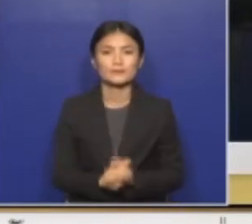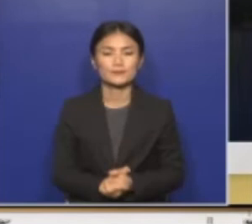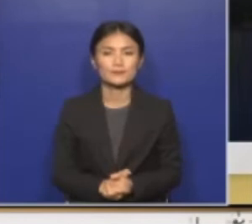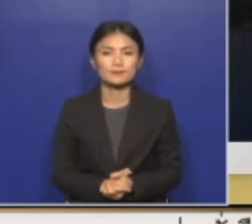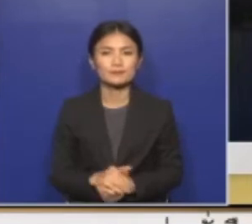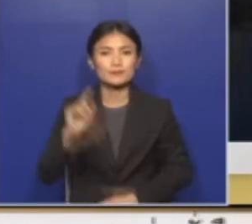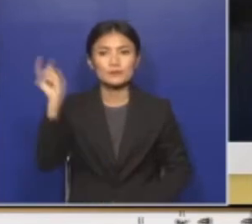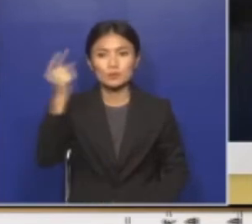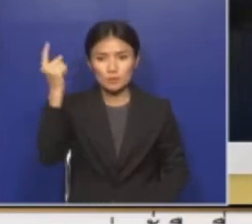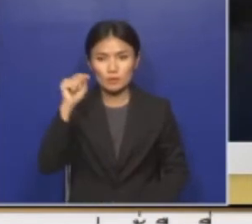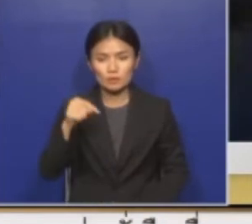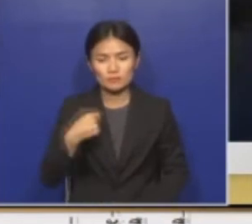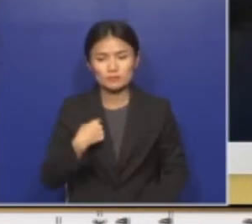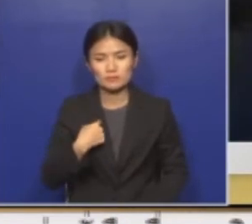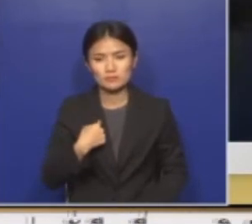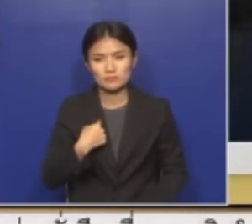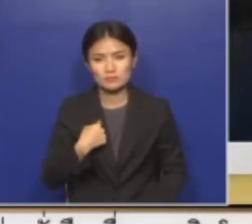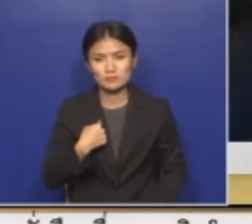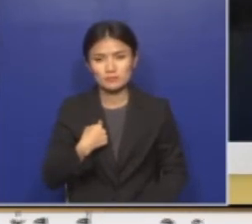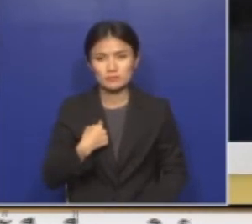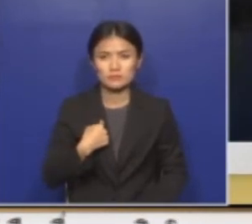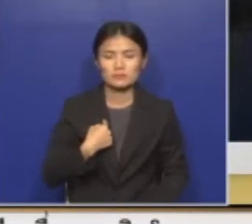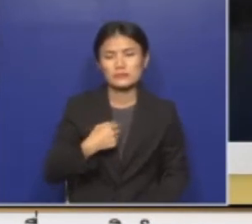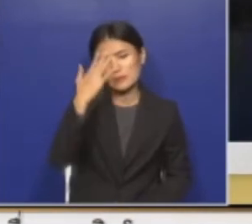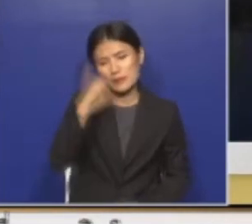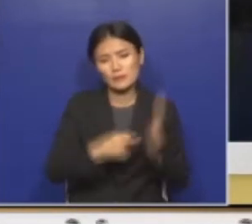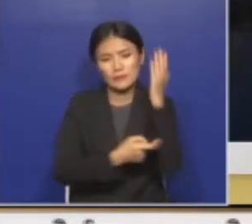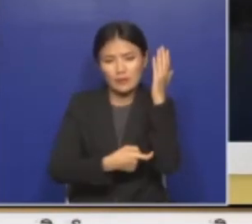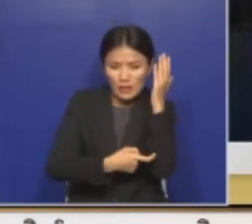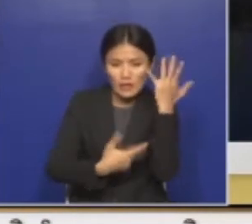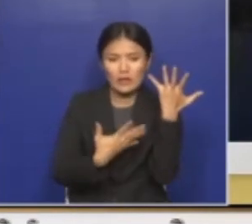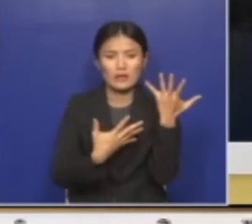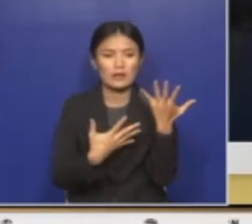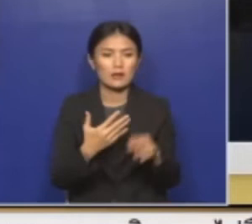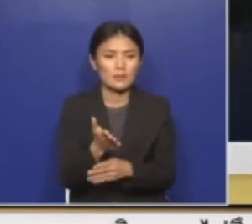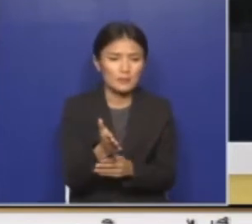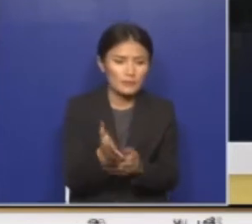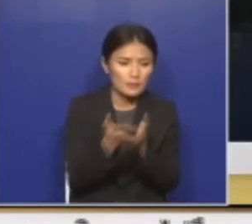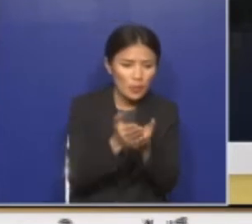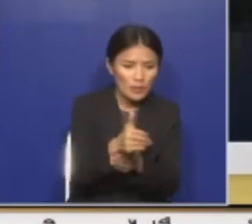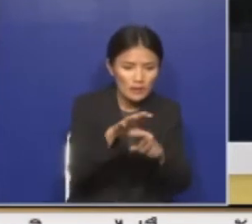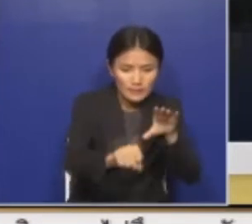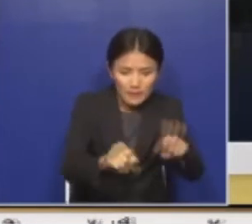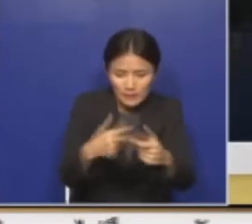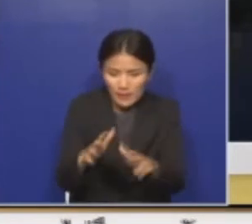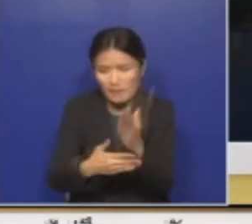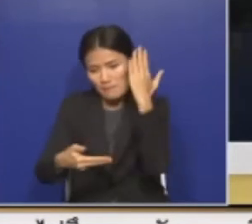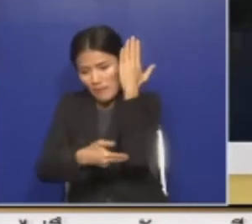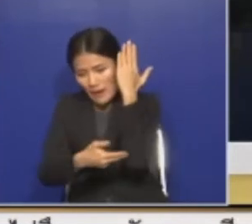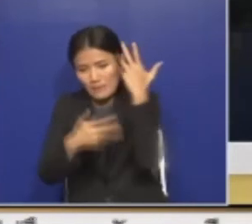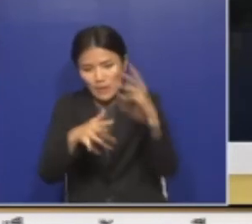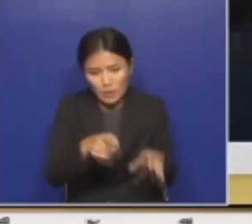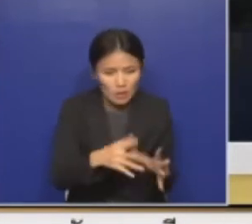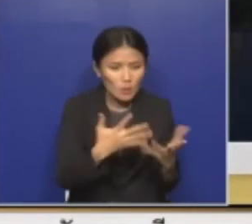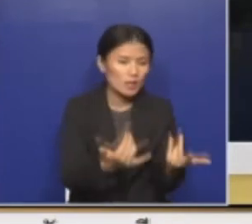ค่อยว่าที่หมายสุดท้ายหลังจากยางพาราประมงนะครับแล้วก็ปั๊มน้ำมันวันนี้การท่องเที่ยวเราก็